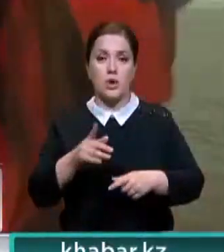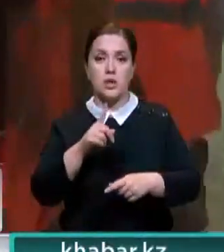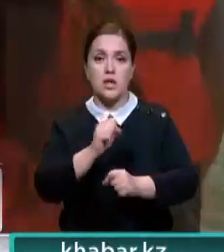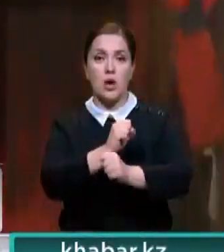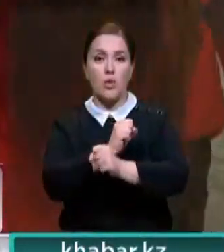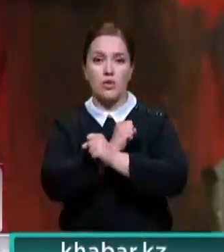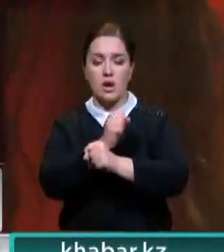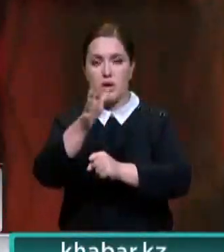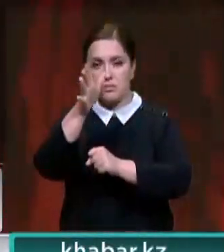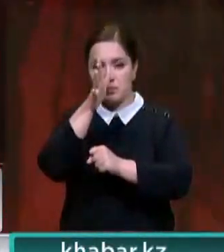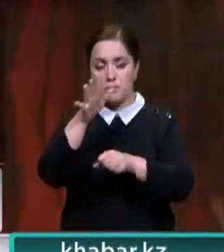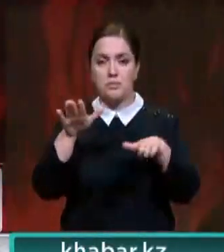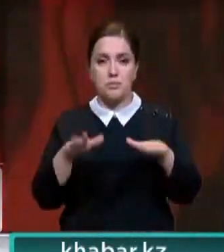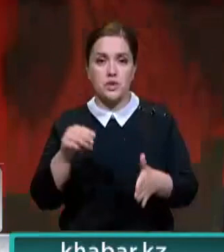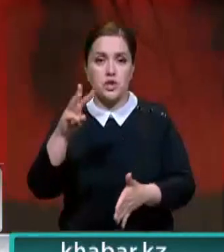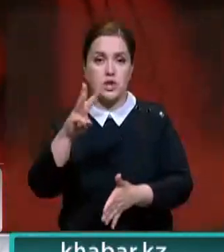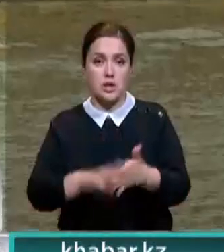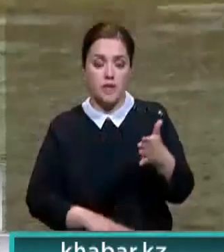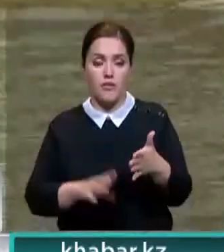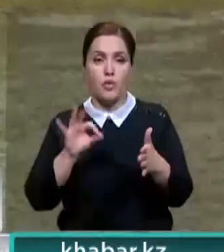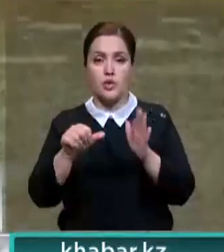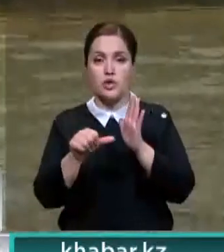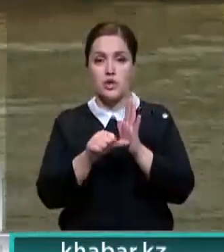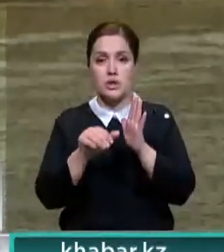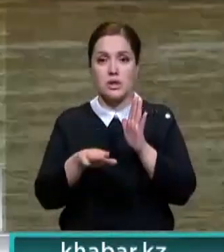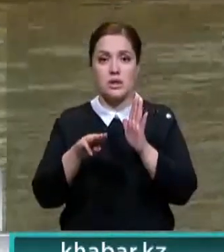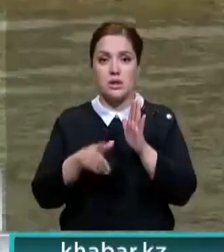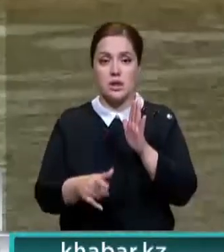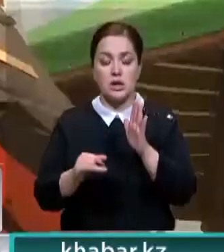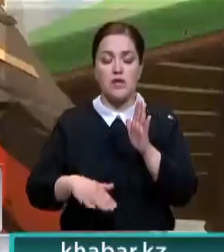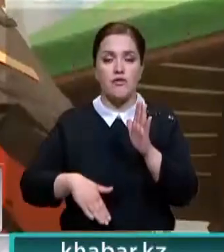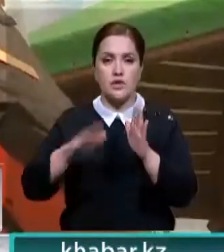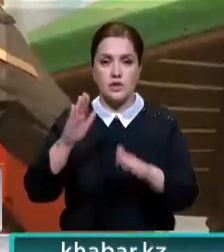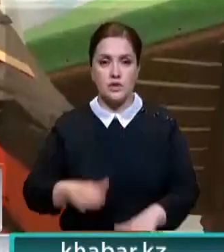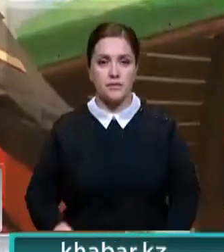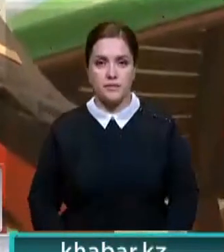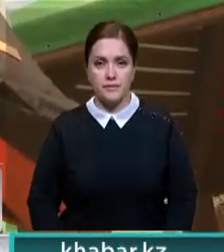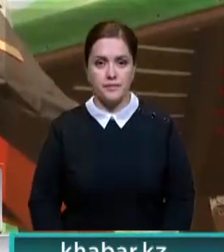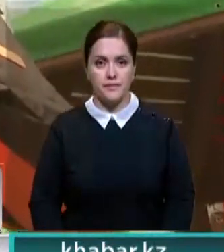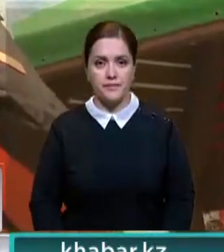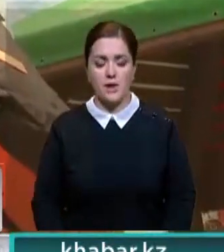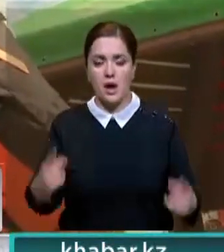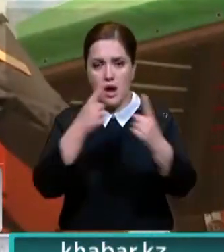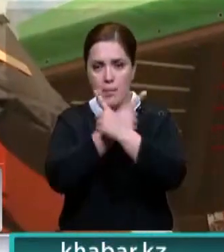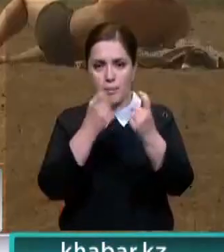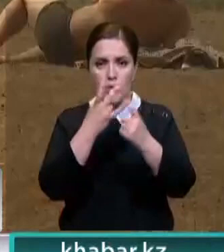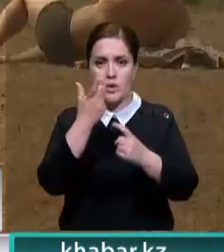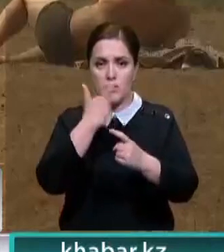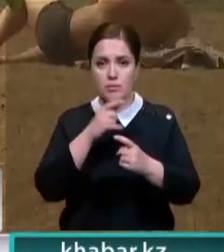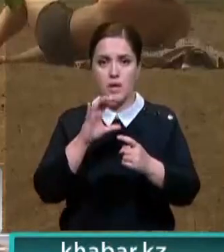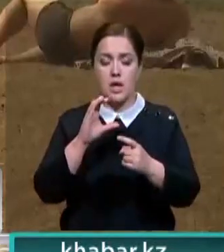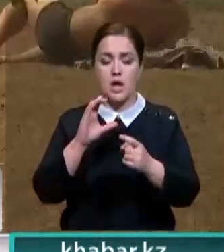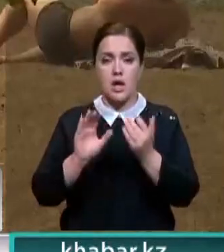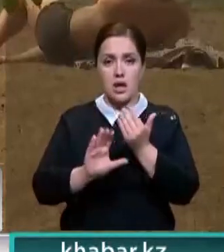в несанкционированном месте штрафы начинаются от 6000 тенге и выше. Просим соблюдать санитарную дистанцию.